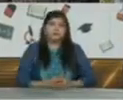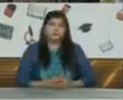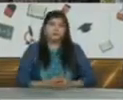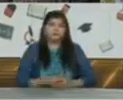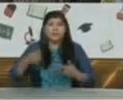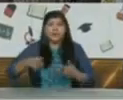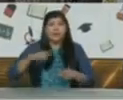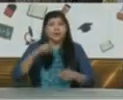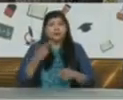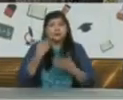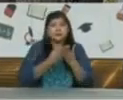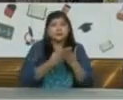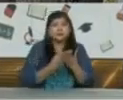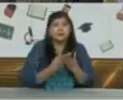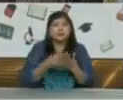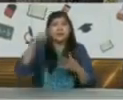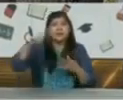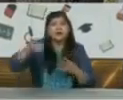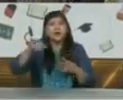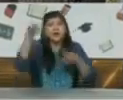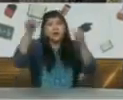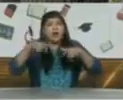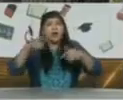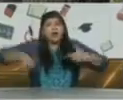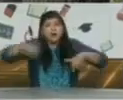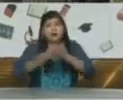और इसलिए आपको